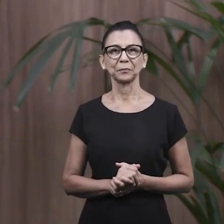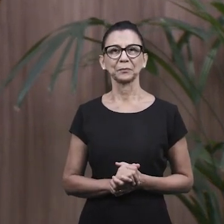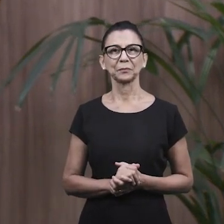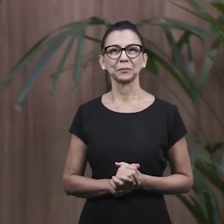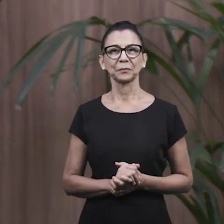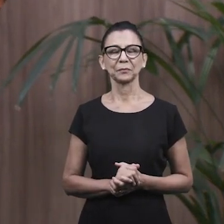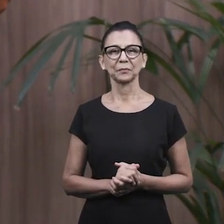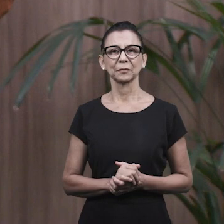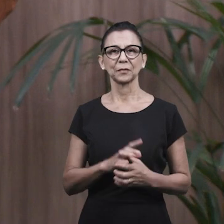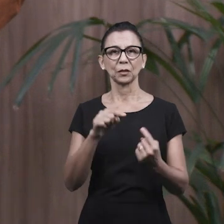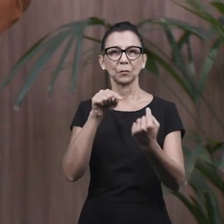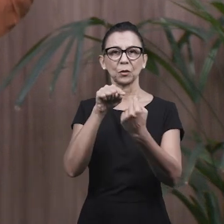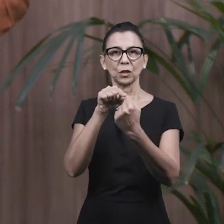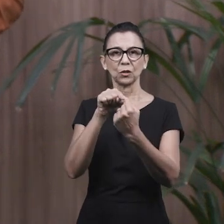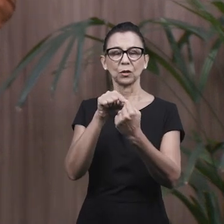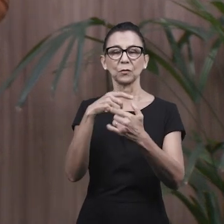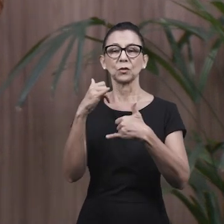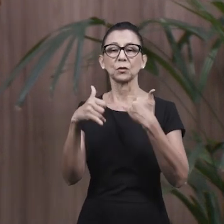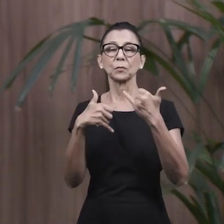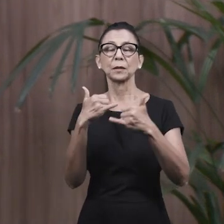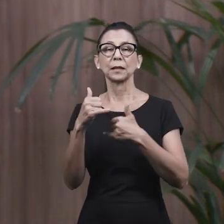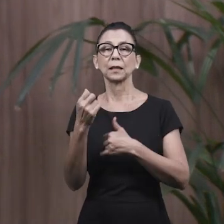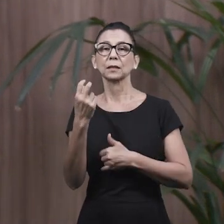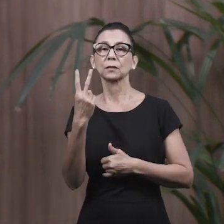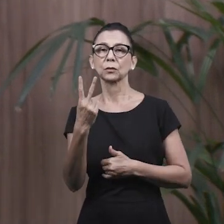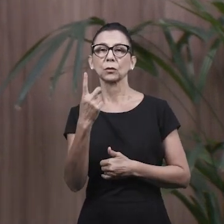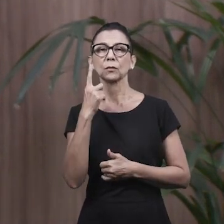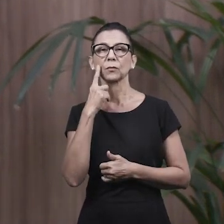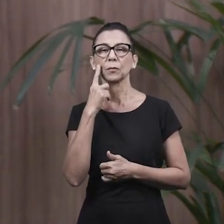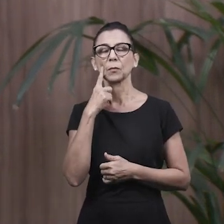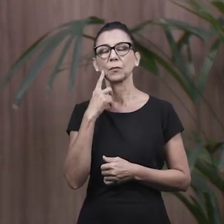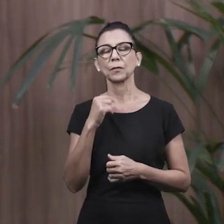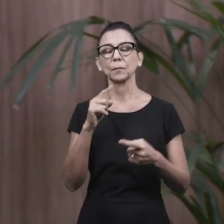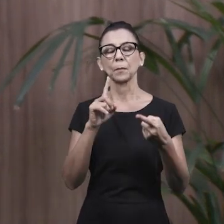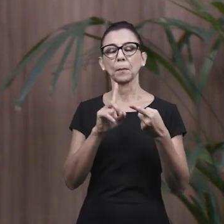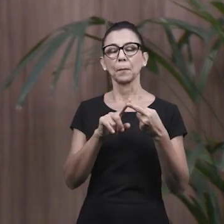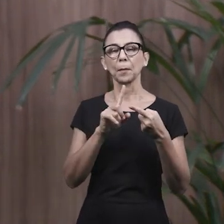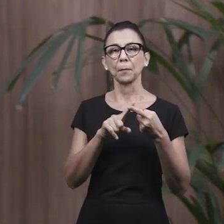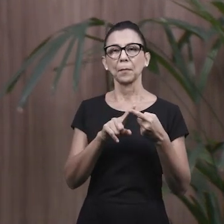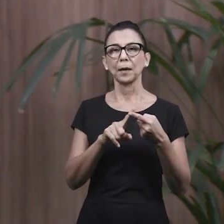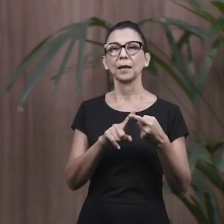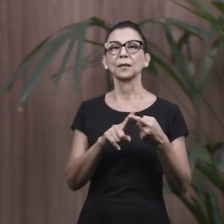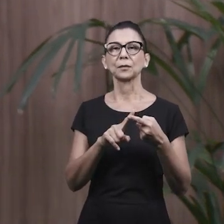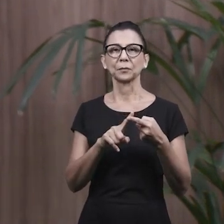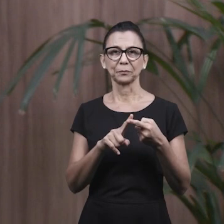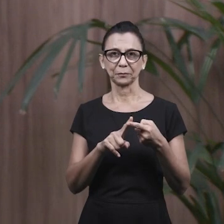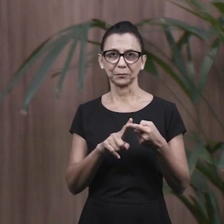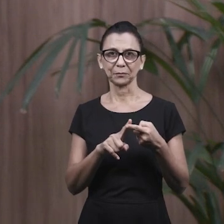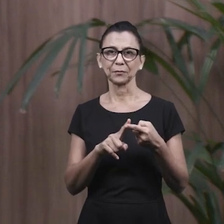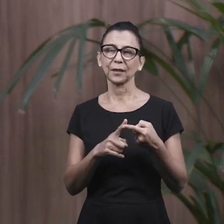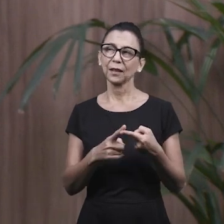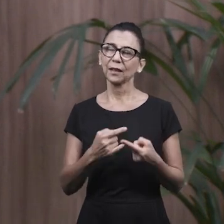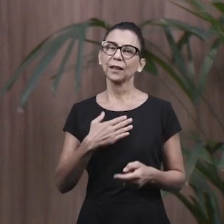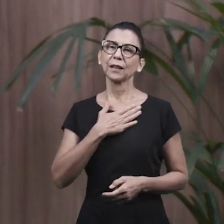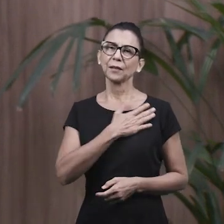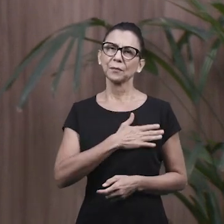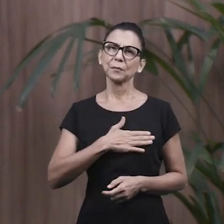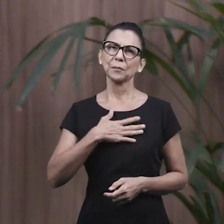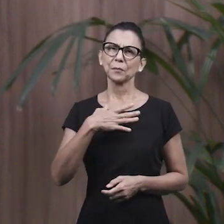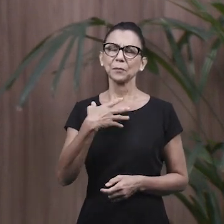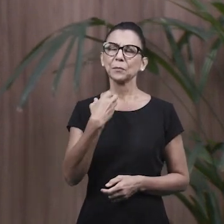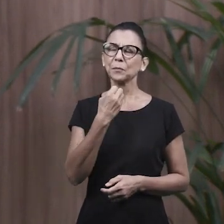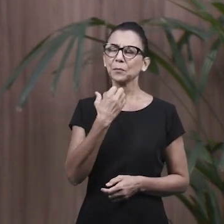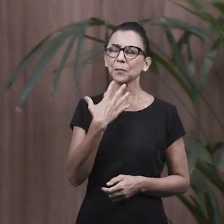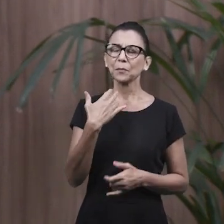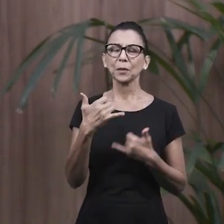mettons en évidence 2 objectifs de jeu. Un des objectifs, c'est l'activité elle-même, c'est-à-dire par le plaisir